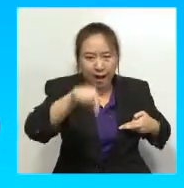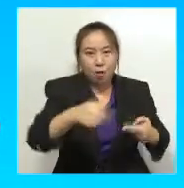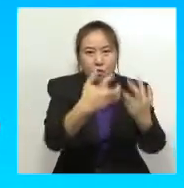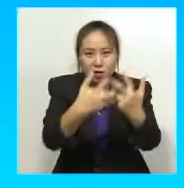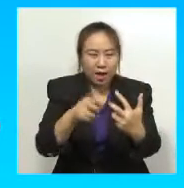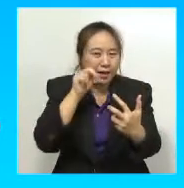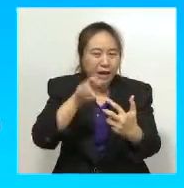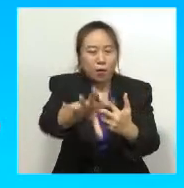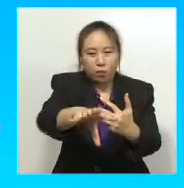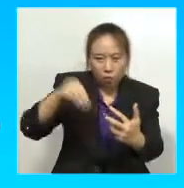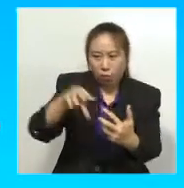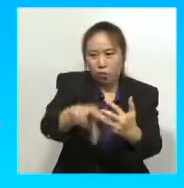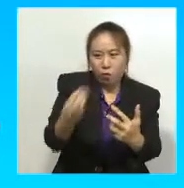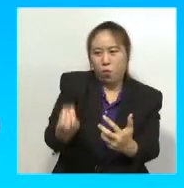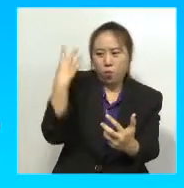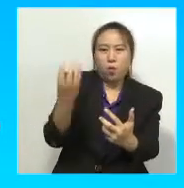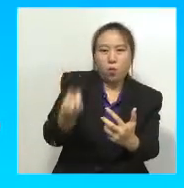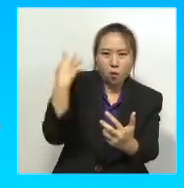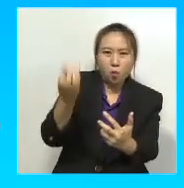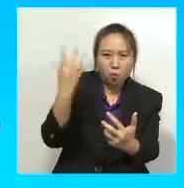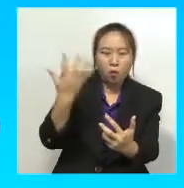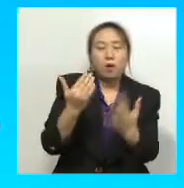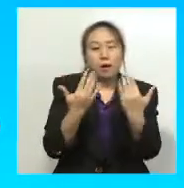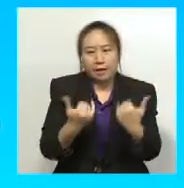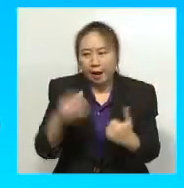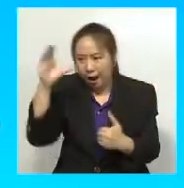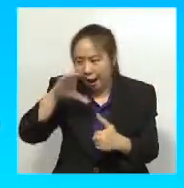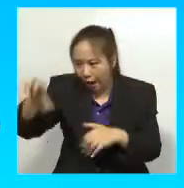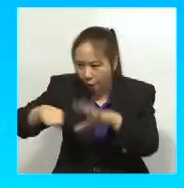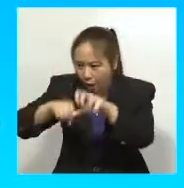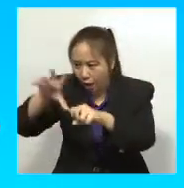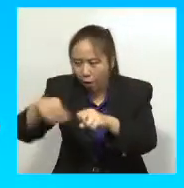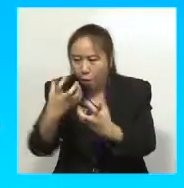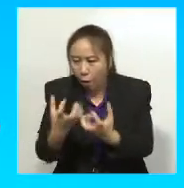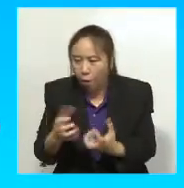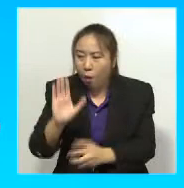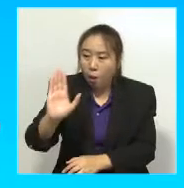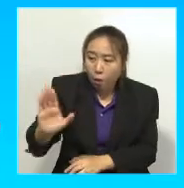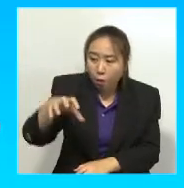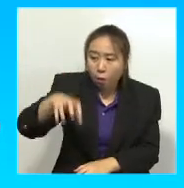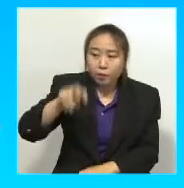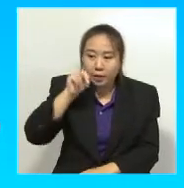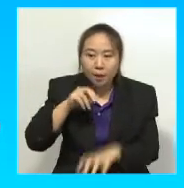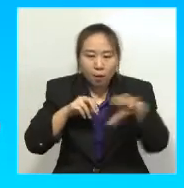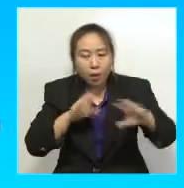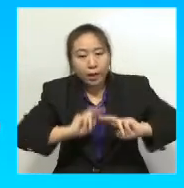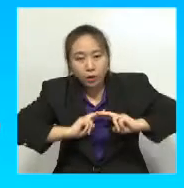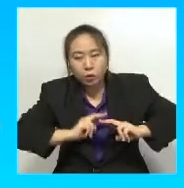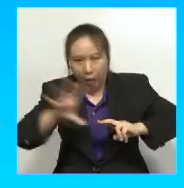าเห็นว่ามาแล้วส่วนหนึ่งแล้วนะระดมทุกแห่งที่มีของกรมทรัพยากรน้ำของเอกชนระดมมาหมดแล้ว